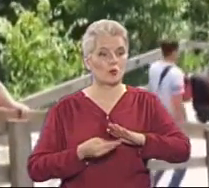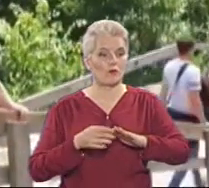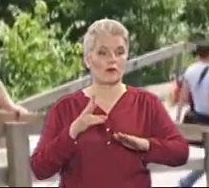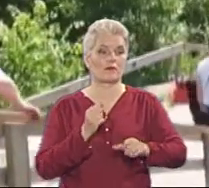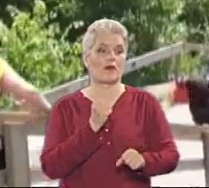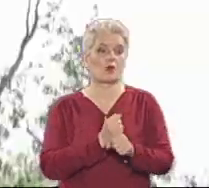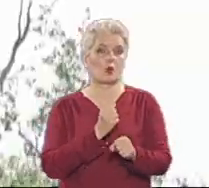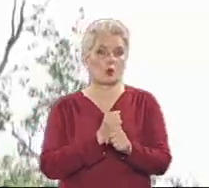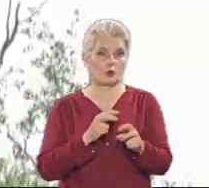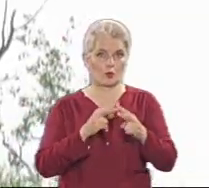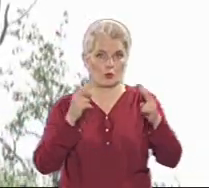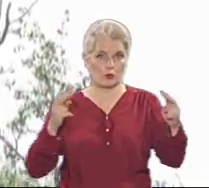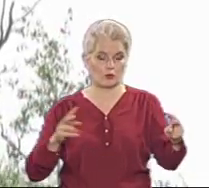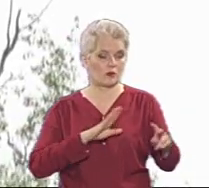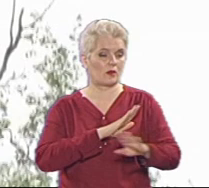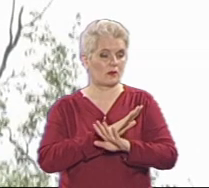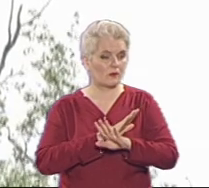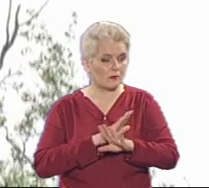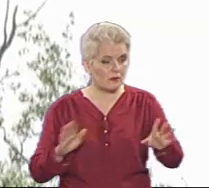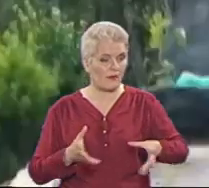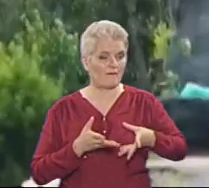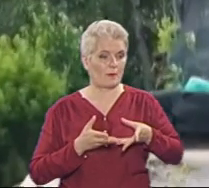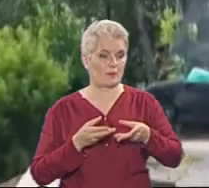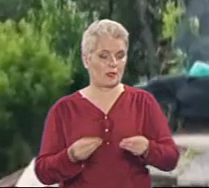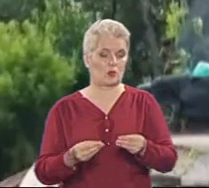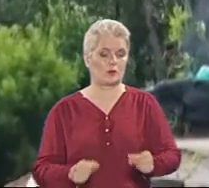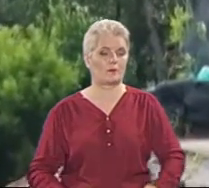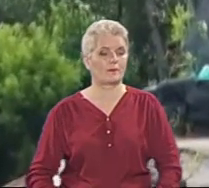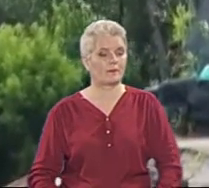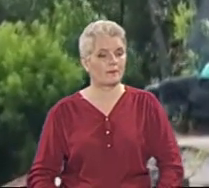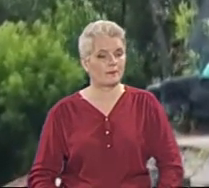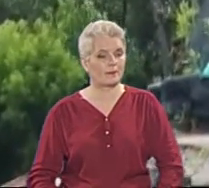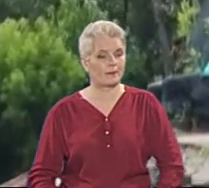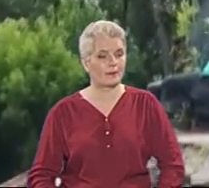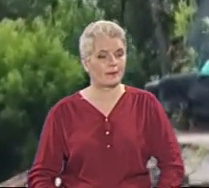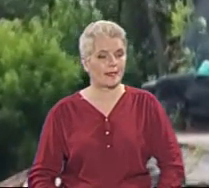не вплинуло, повідомив новинам на Суспільному речник Держприкордонслужби Андрій Демченко.